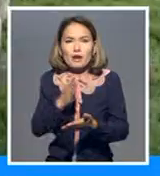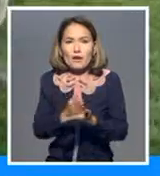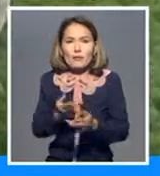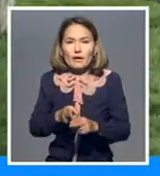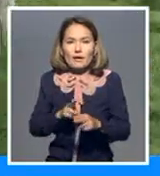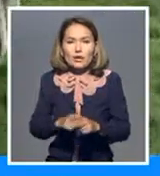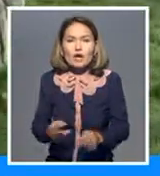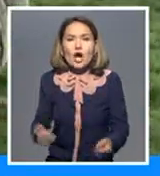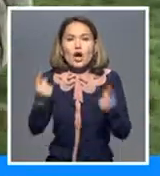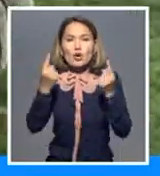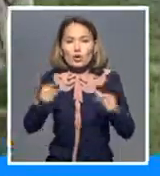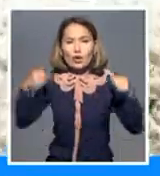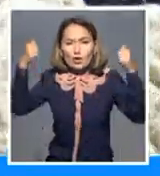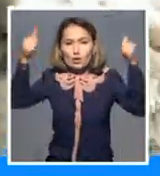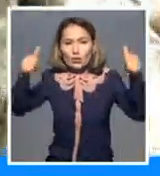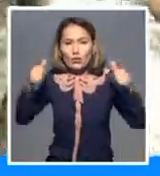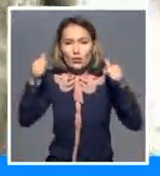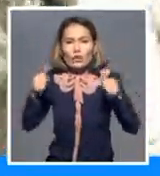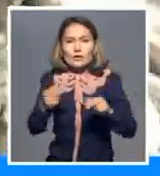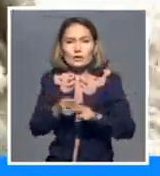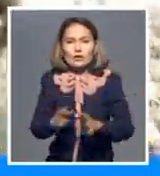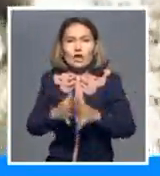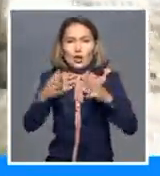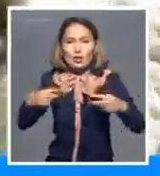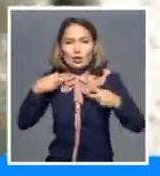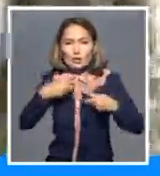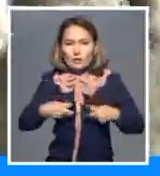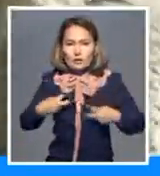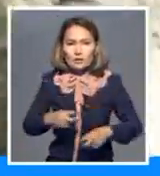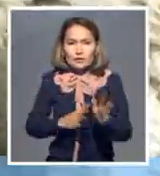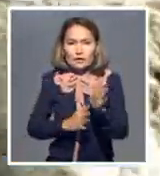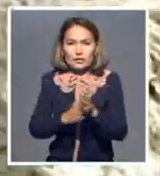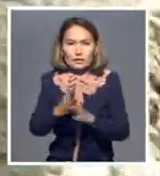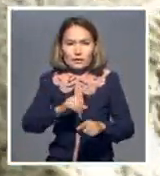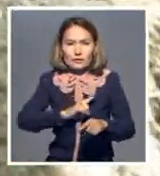Зеландиялық Шрек атты тоқтыдан басып озып, әлемдік рекордты жаңартатынына үміт білдіріп отыр.